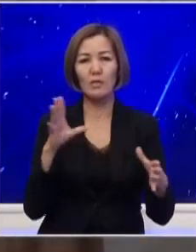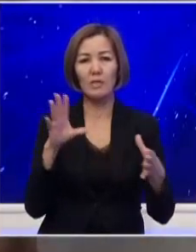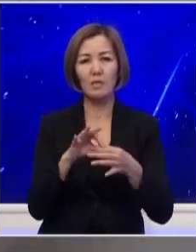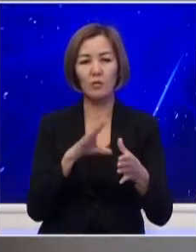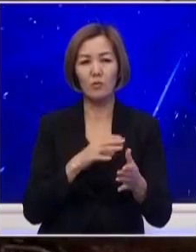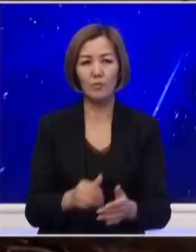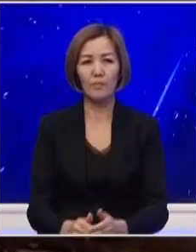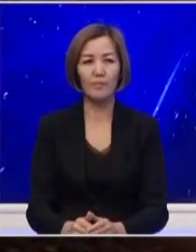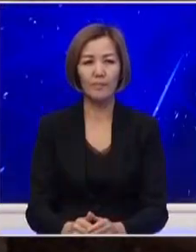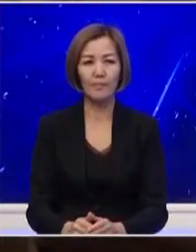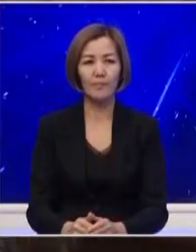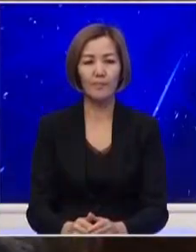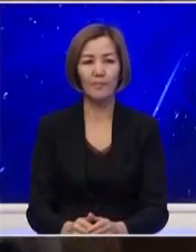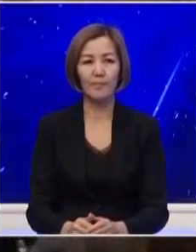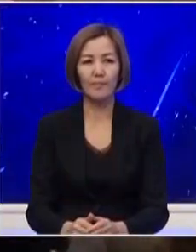тұр.